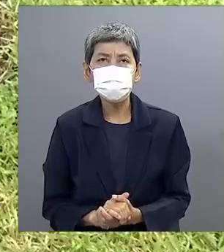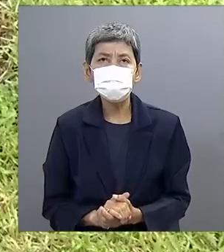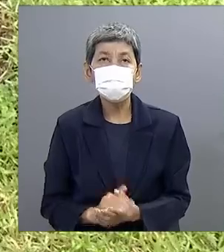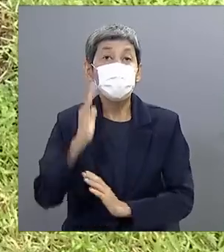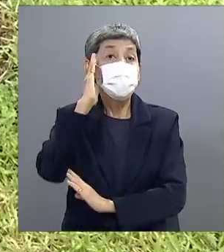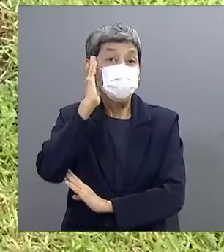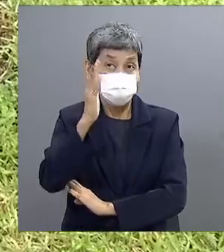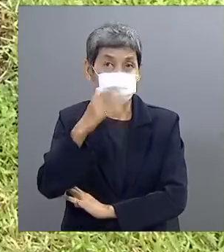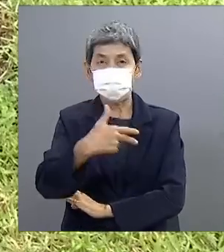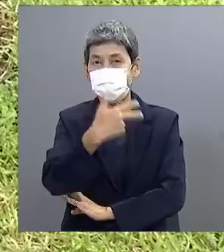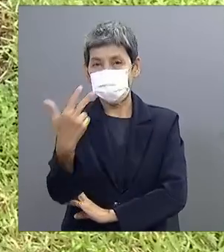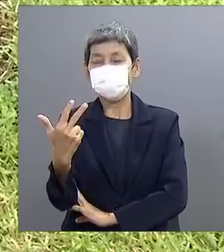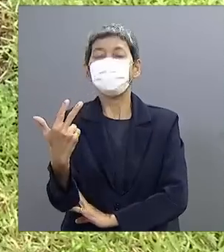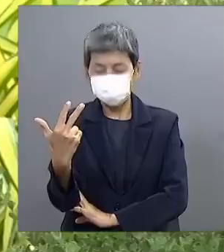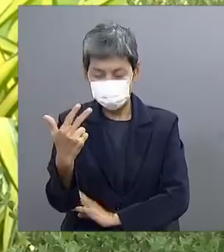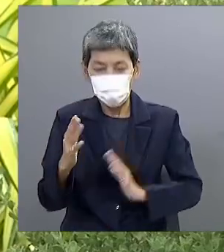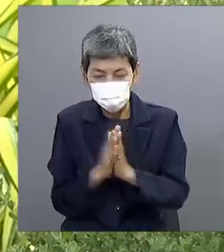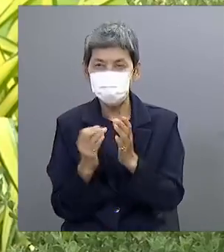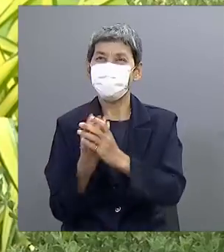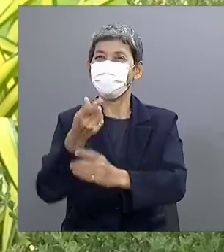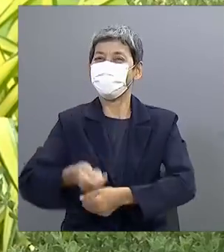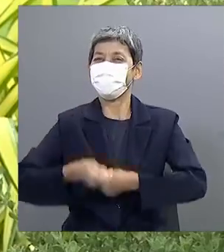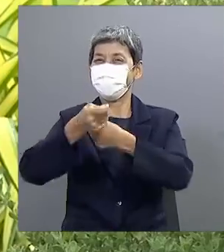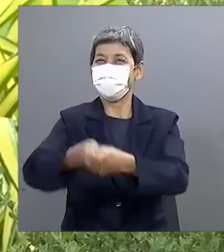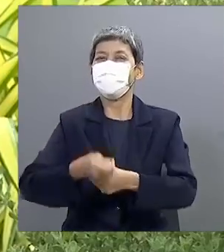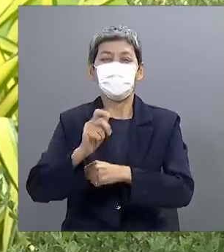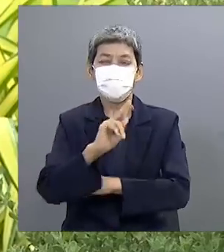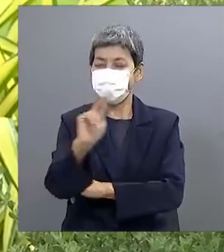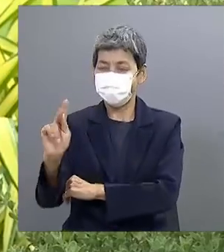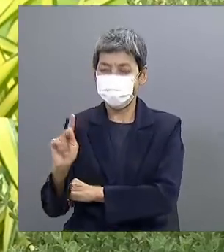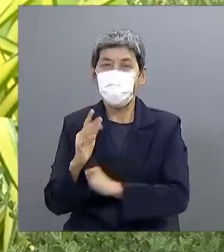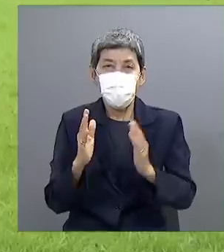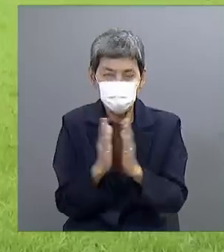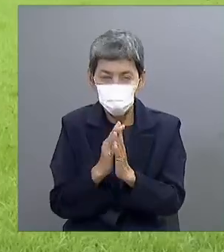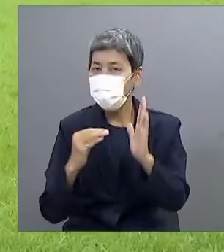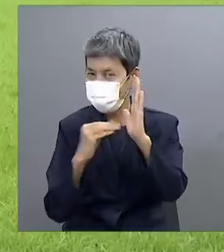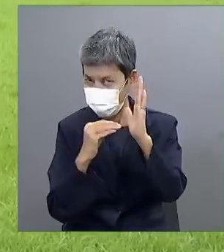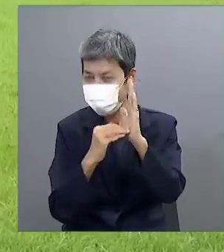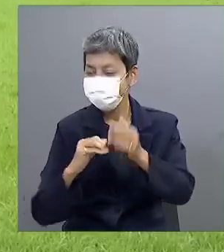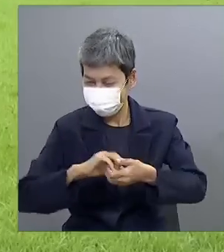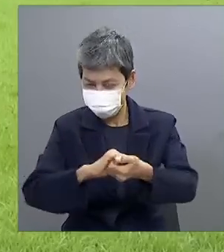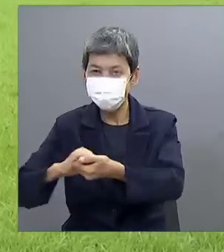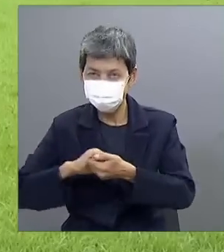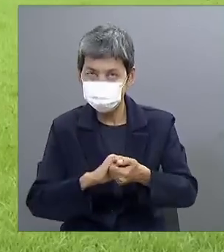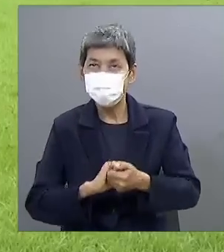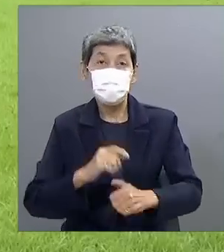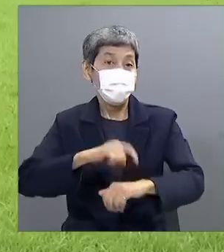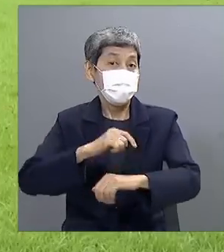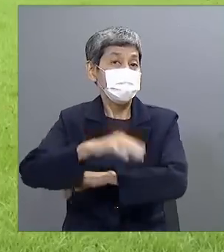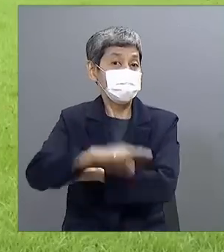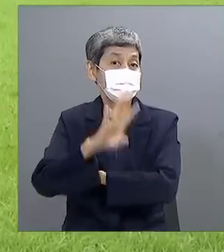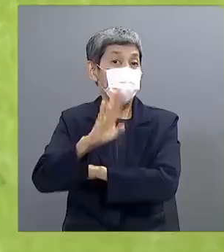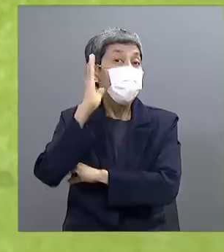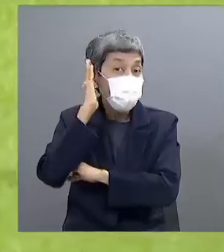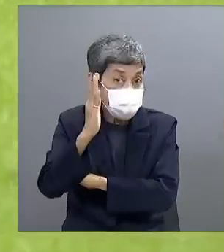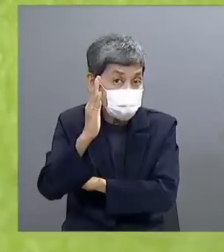ย PBS ค่ะก็จะร่วมปลูกต้นไม้เพิ่มพื้นที่สีเขียวร่วมกับทางกทม.ด้วยเช่นเดียวกันโดยเวลา 16:00 น.วันพรุ่งนี้ที่สำนักง